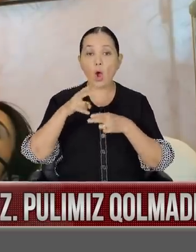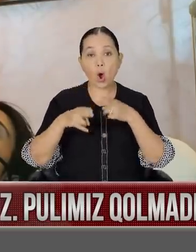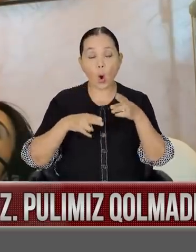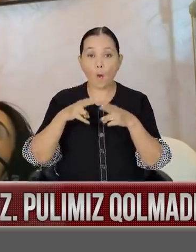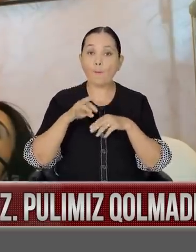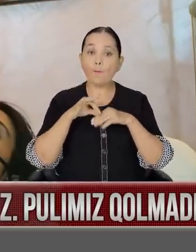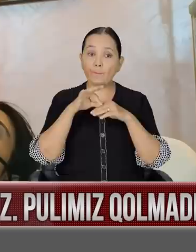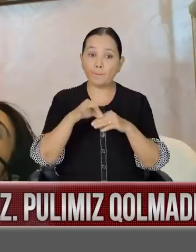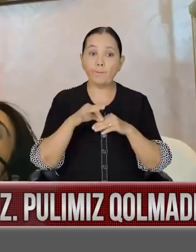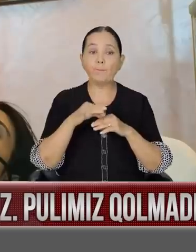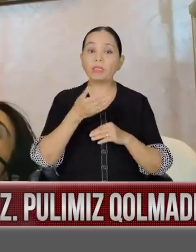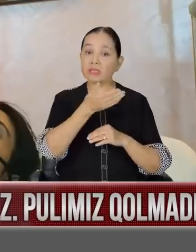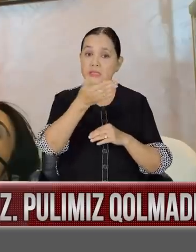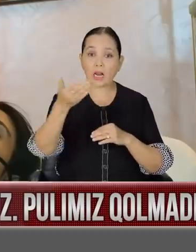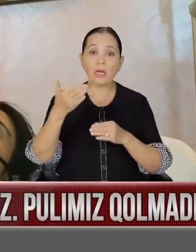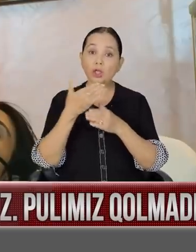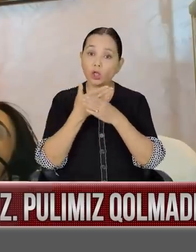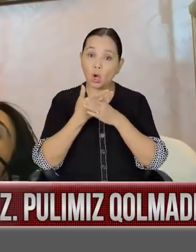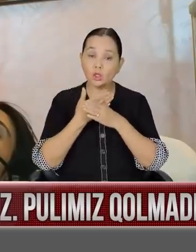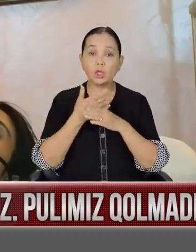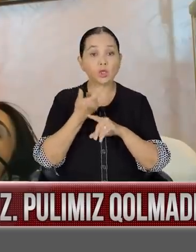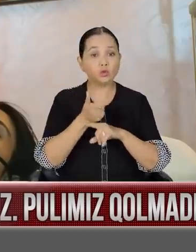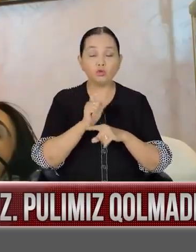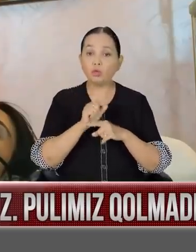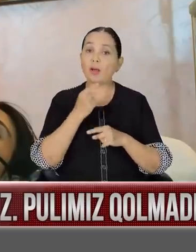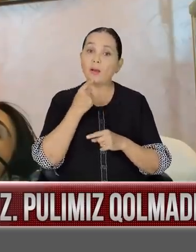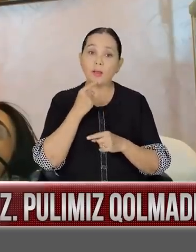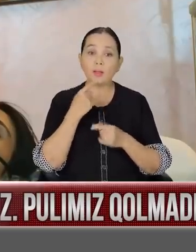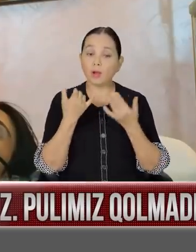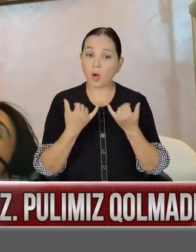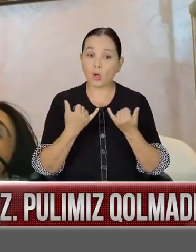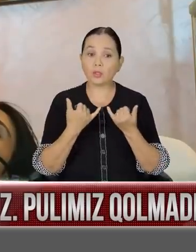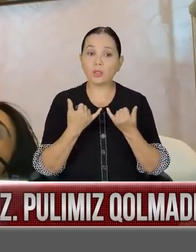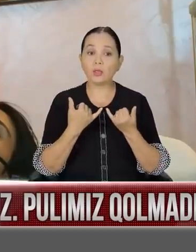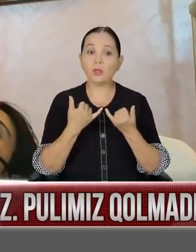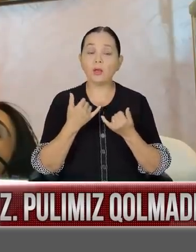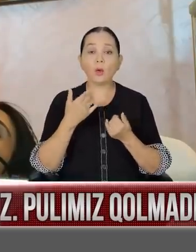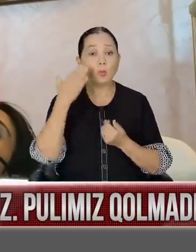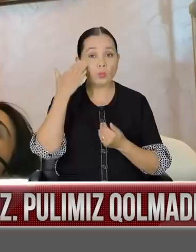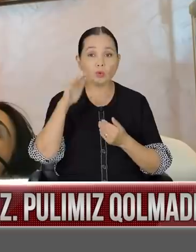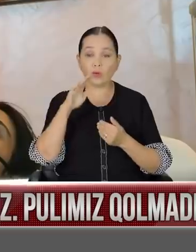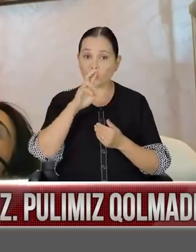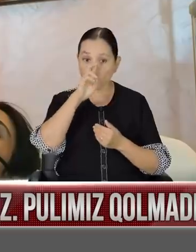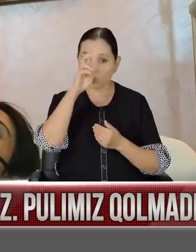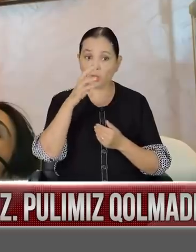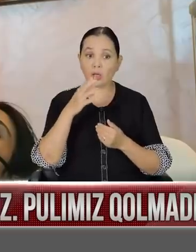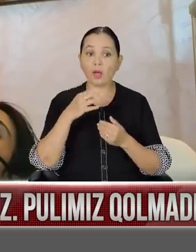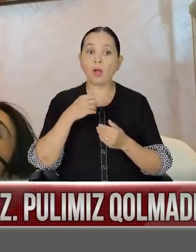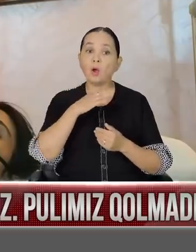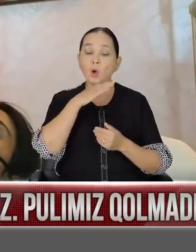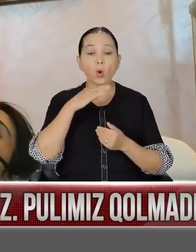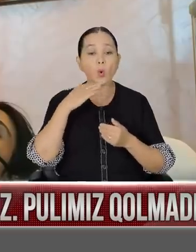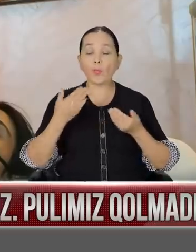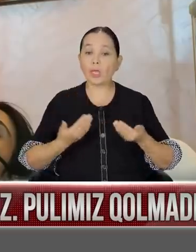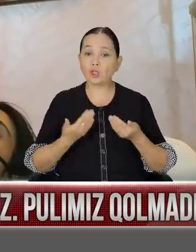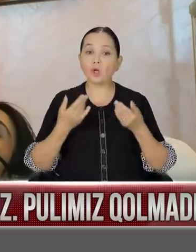Operatsiyani qildirdim. Sizlarimiz yordamingiz bilan. Judayam qiynalyapmiz hozir. Musofirchilikda. Hali biz ko'p